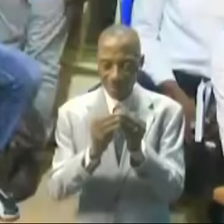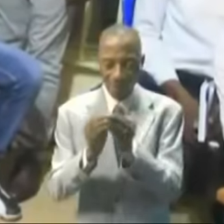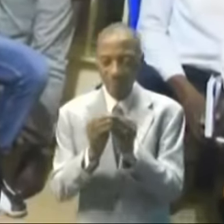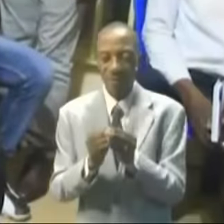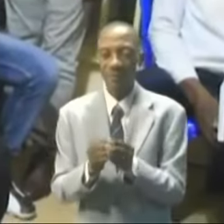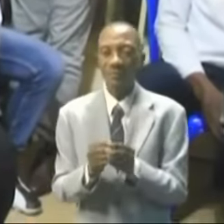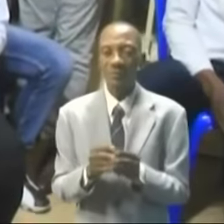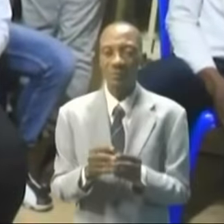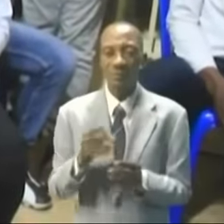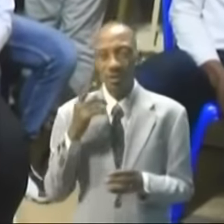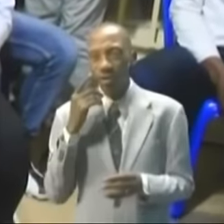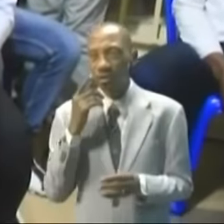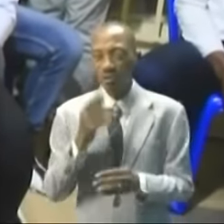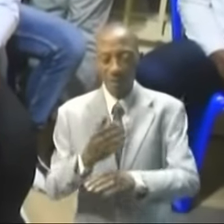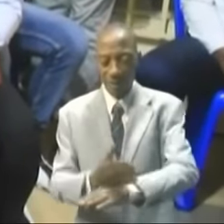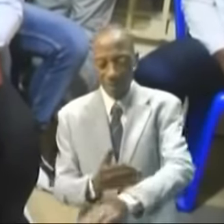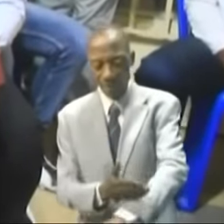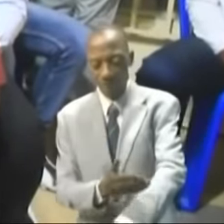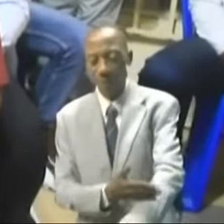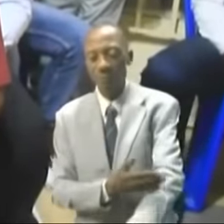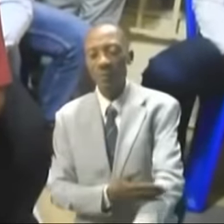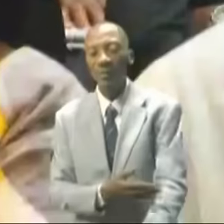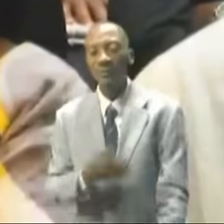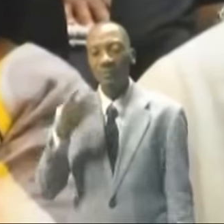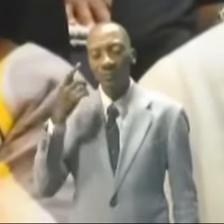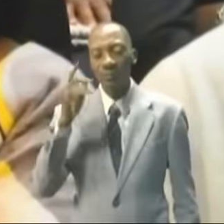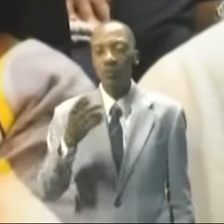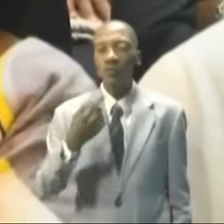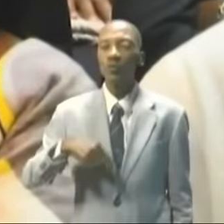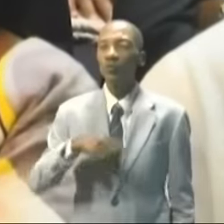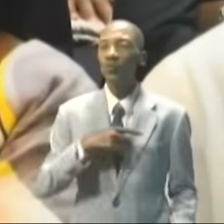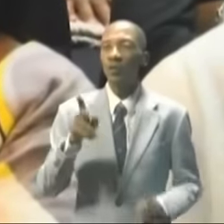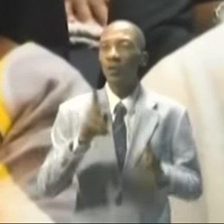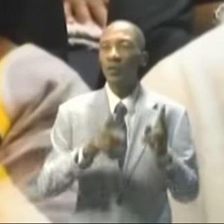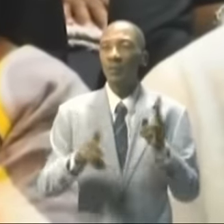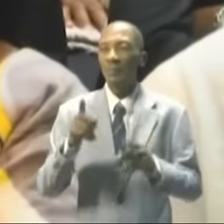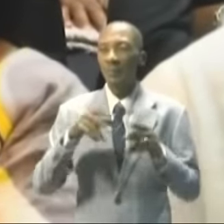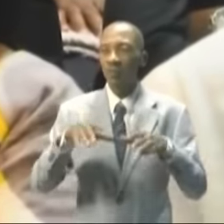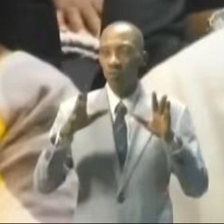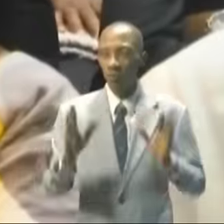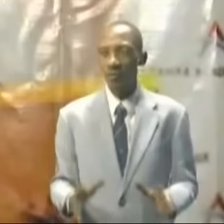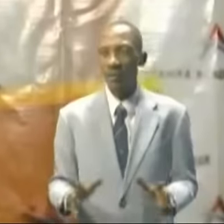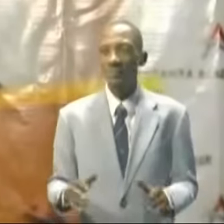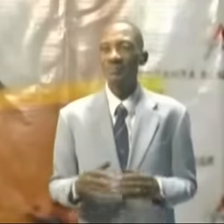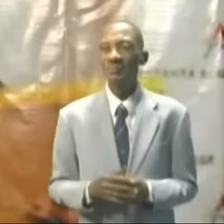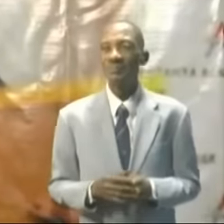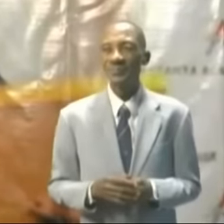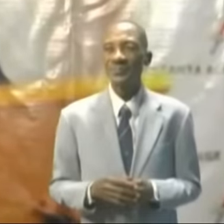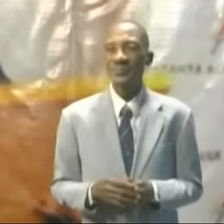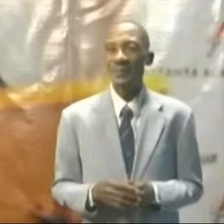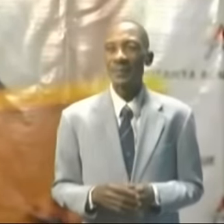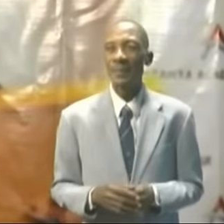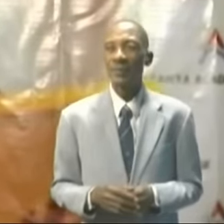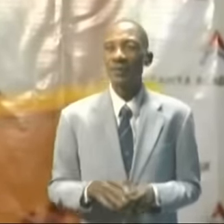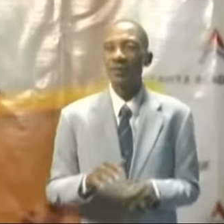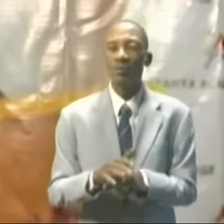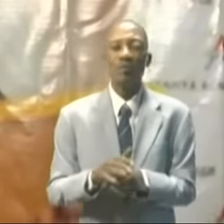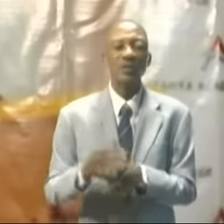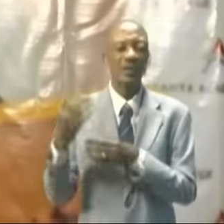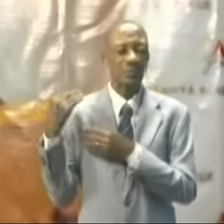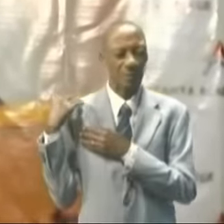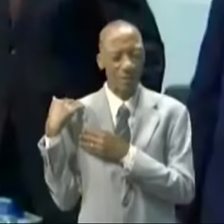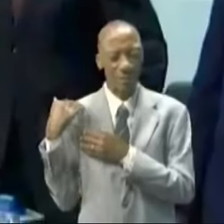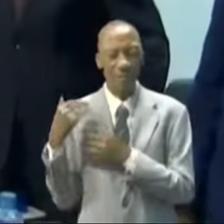scientifiques. Le chef des travaux, Célestin Tondi, a profité de l'occasion pour saluer l'action du président de la République